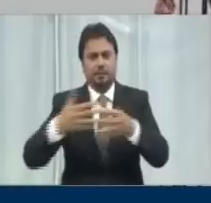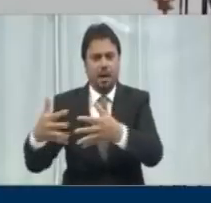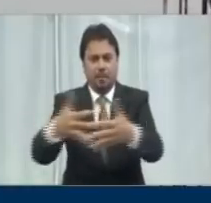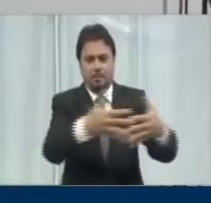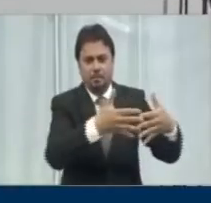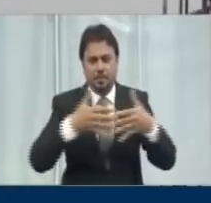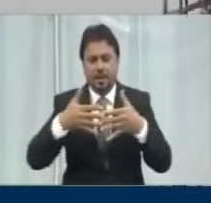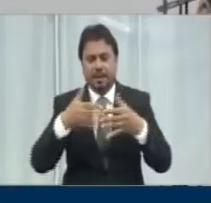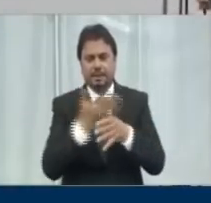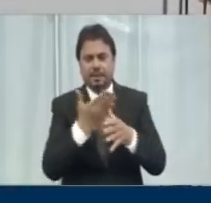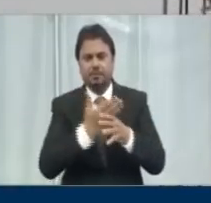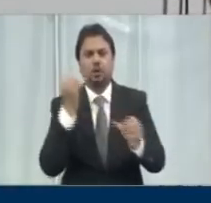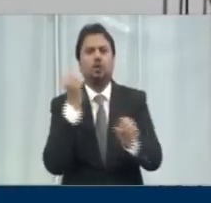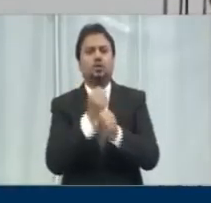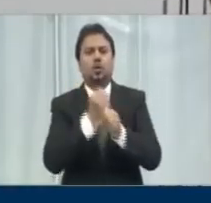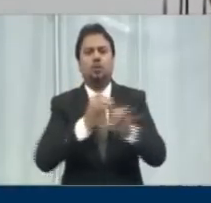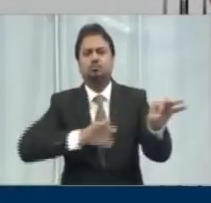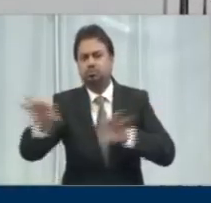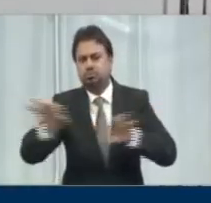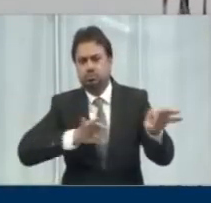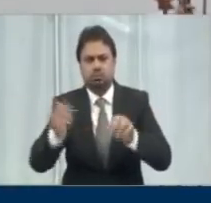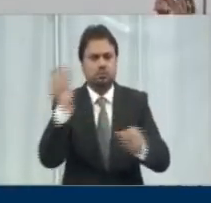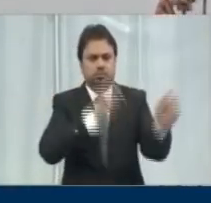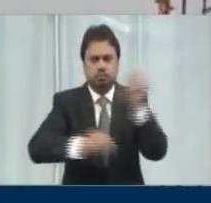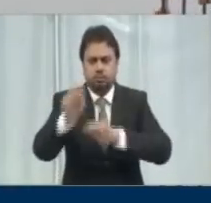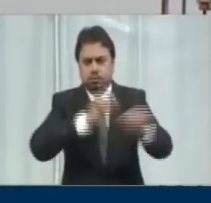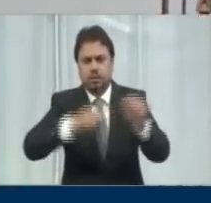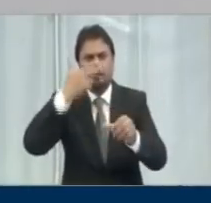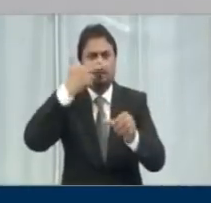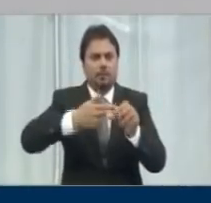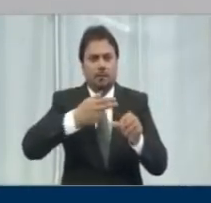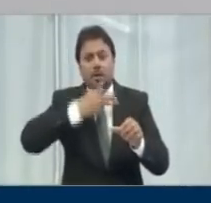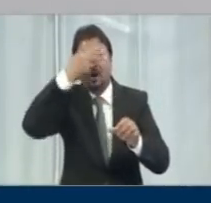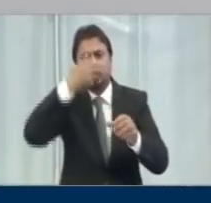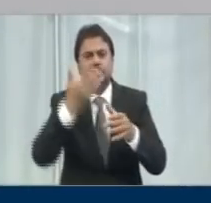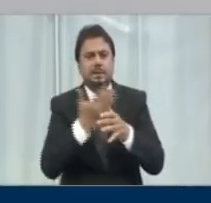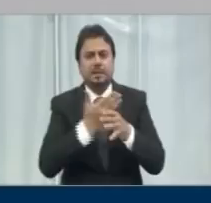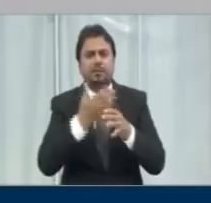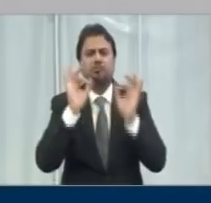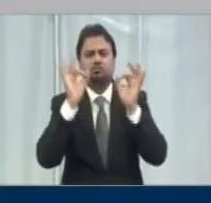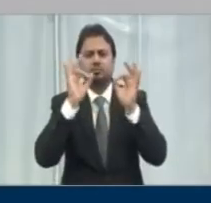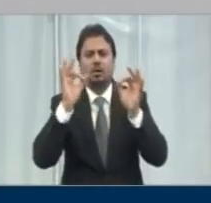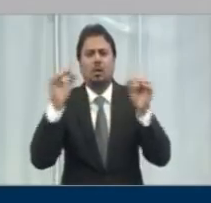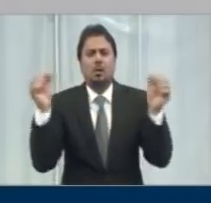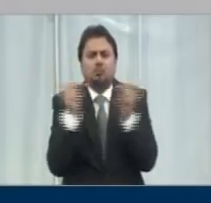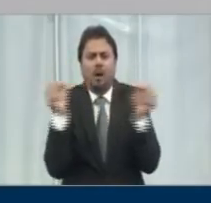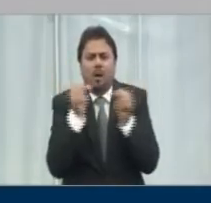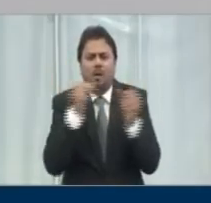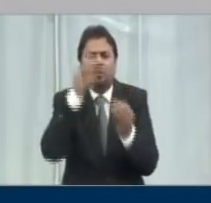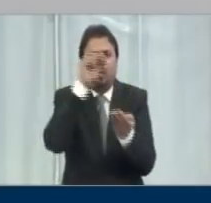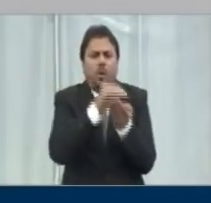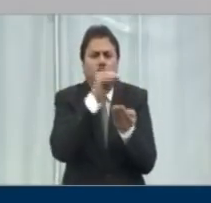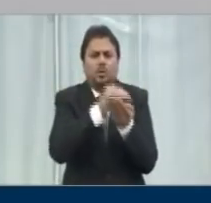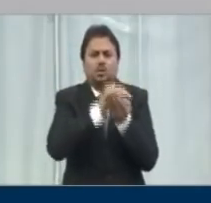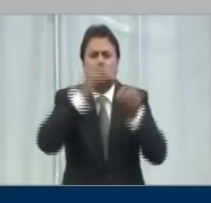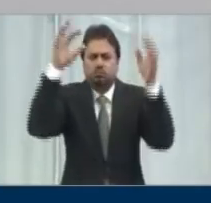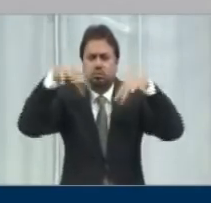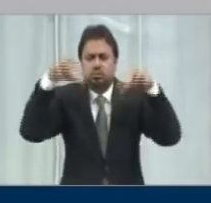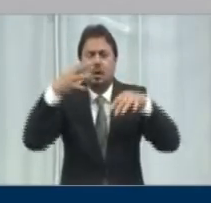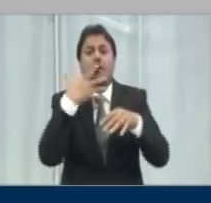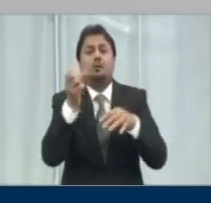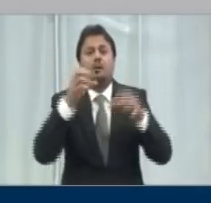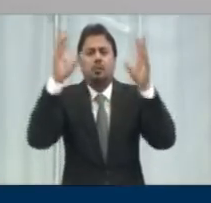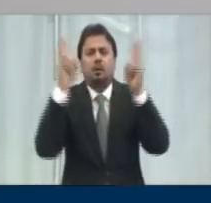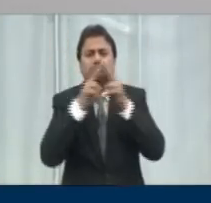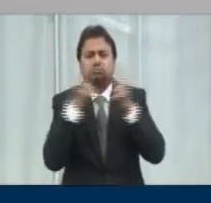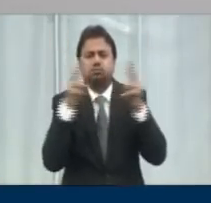الاستعداد لاستئناف عمل حقول النفط والغاز التي تأثرت بفعل موجة من الطقس المتجمد وانقطاع الكهرباء.